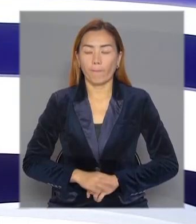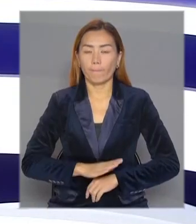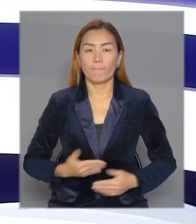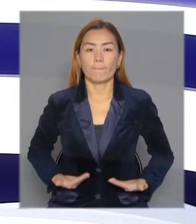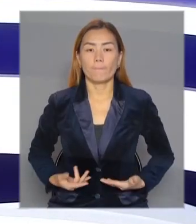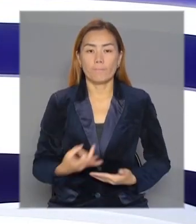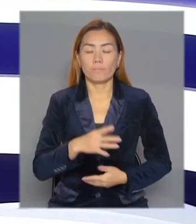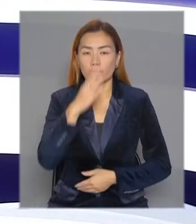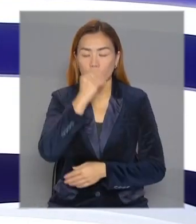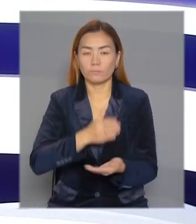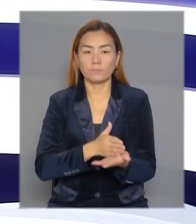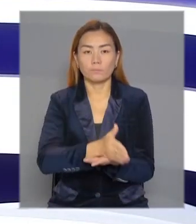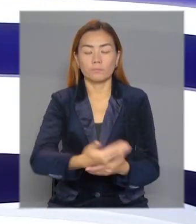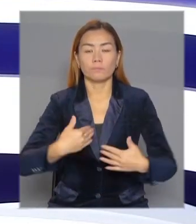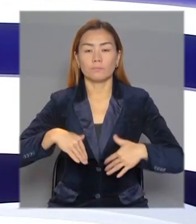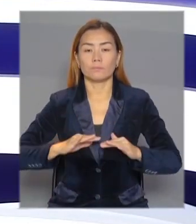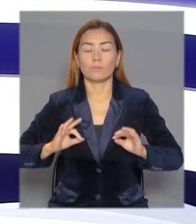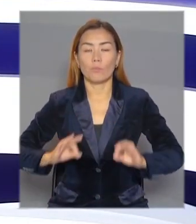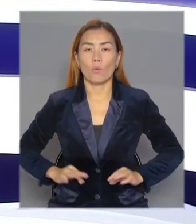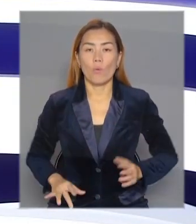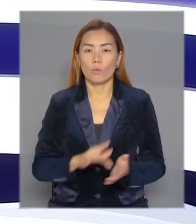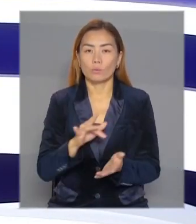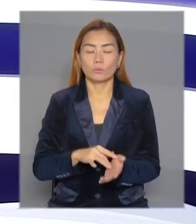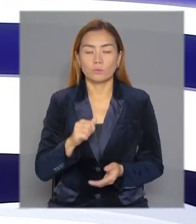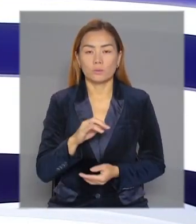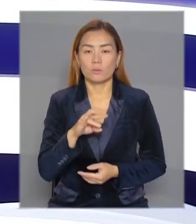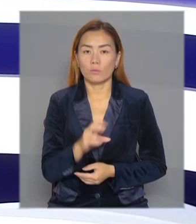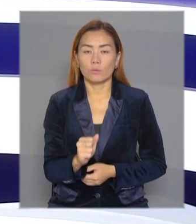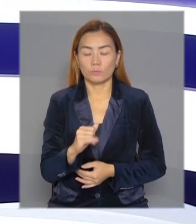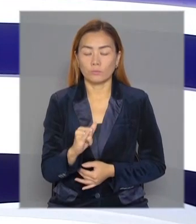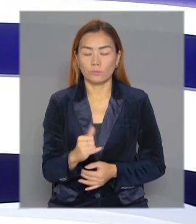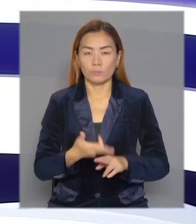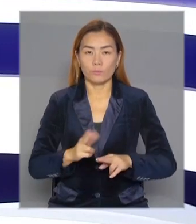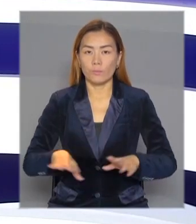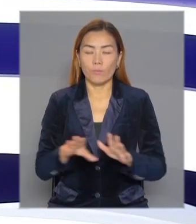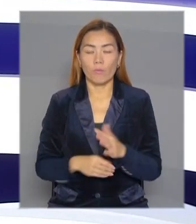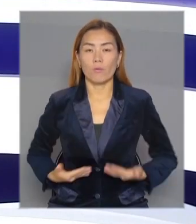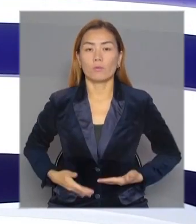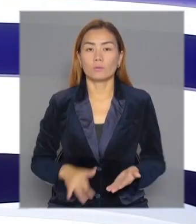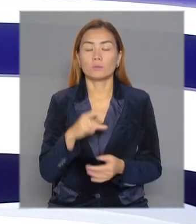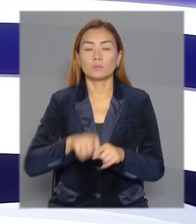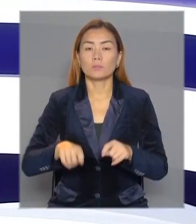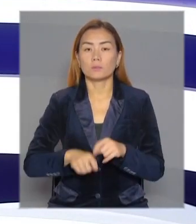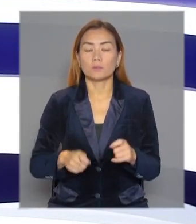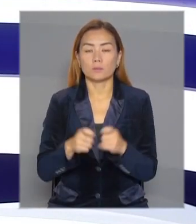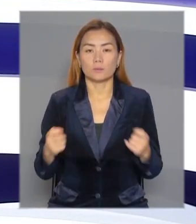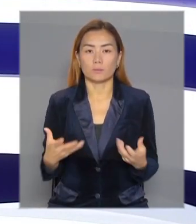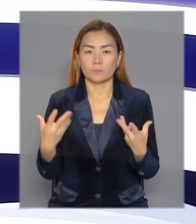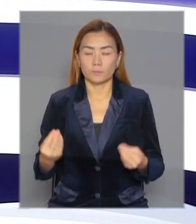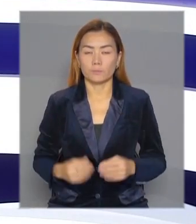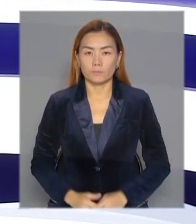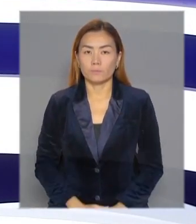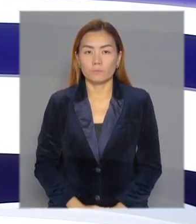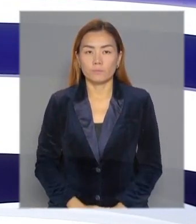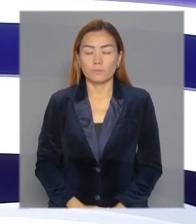жители региона смогли обратиться за консультацией к прокурору города арау и другим ответственным специалистам для жителей был проведён день открытых